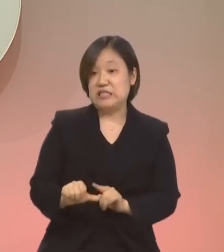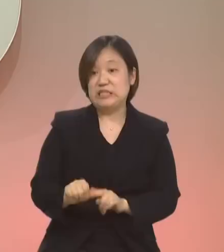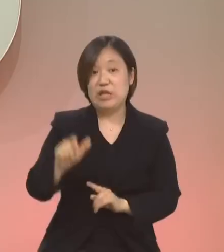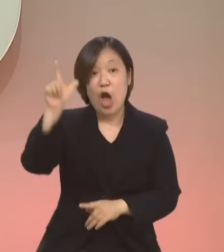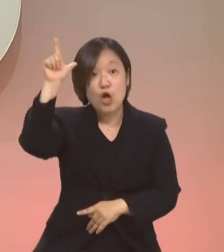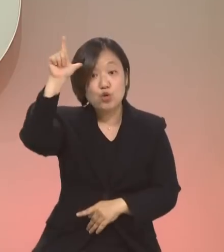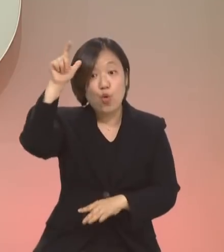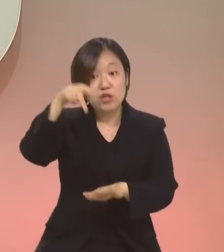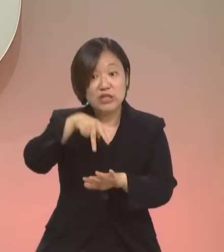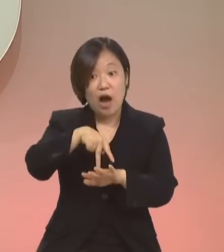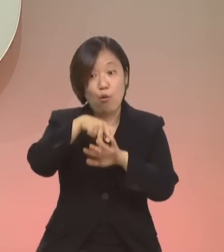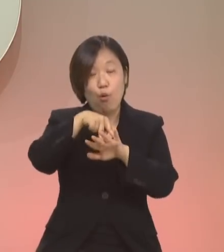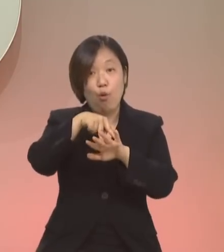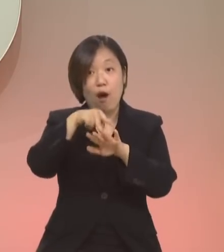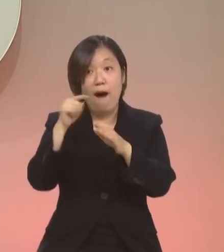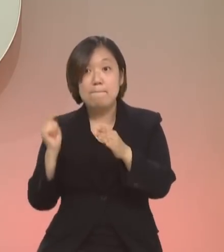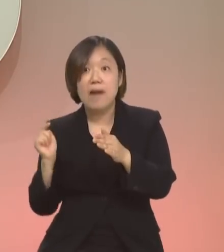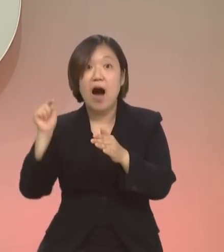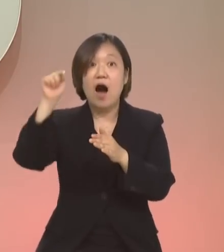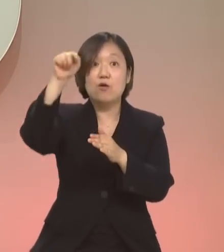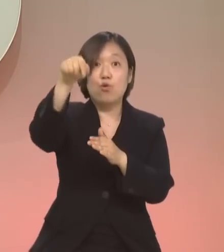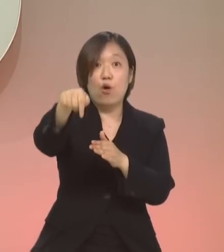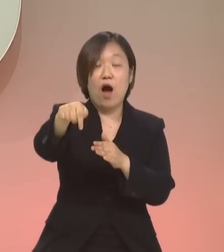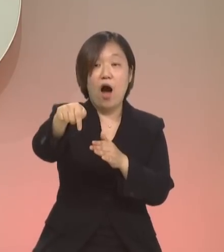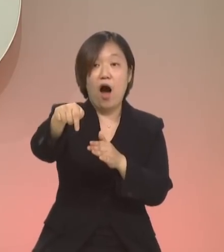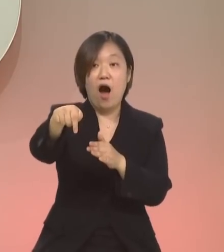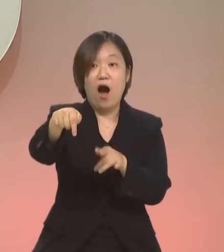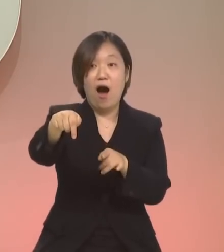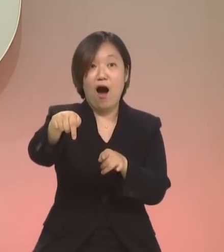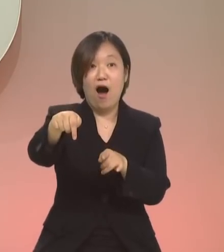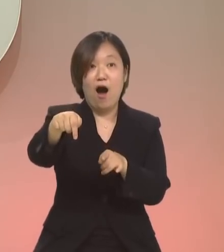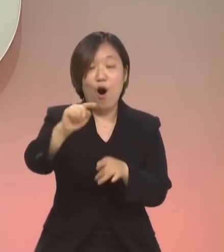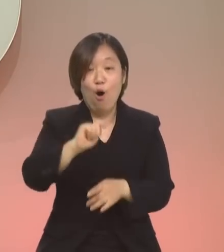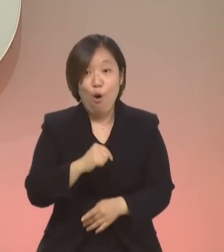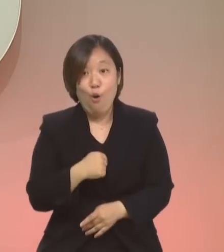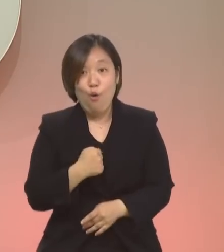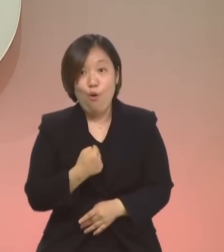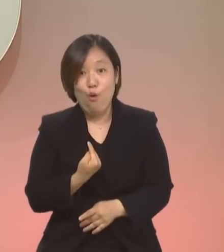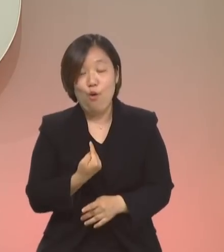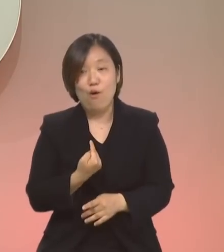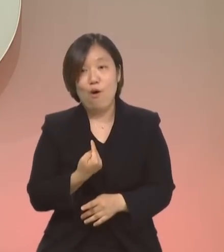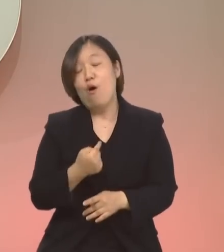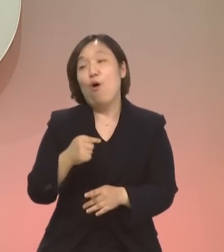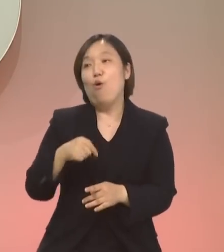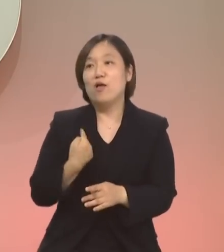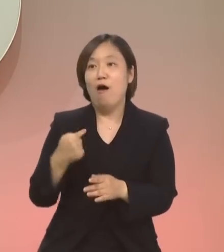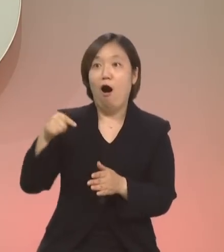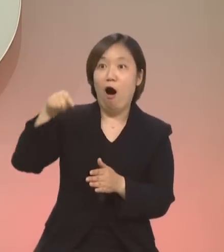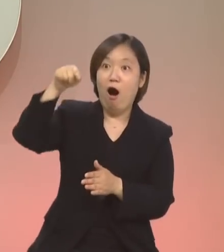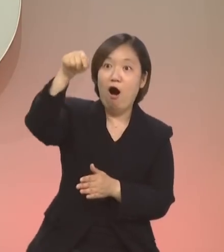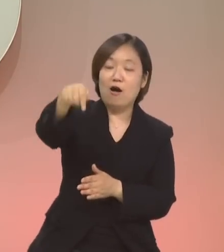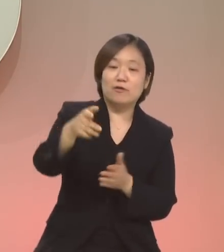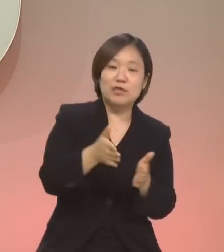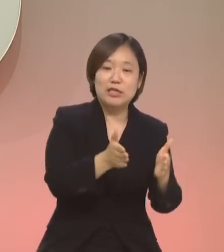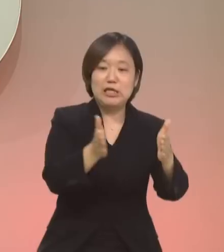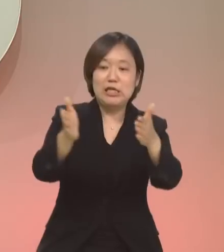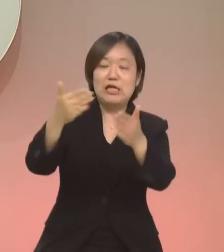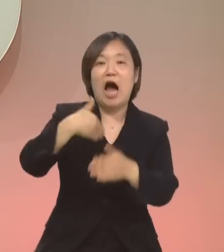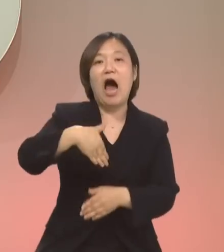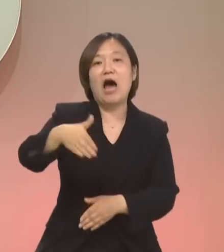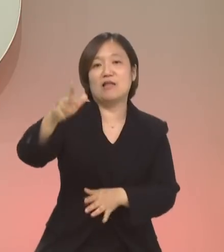담벼락을 무너뜨리면서 그냥 마치 무수의 뿔이 혼자서 가는 것처럼 막 길을 가더래요